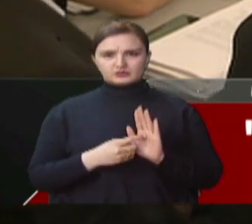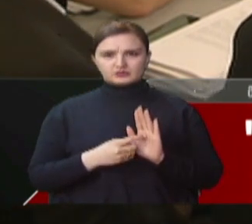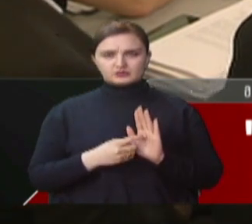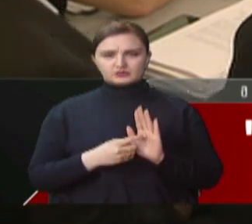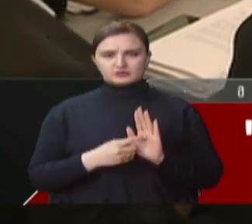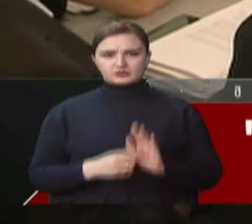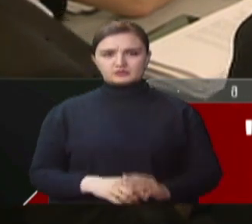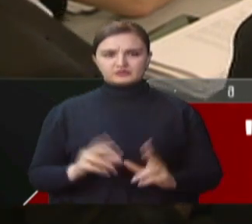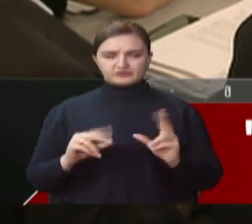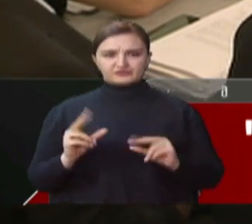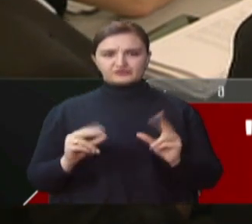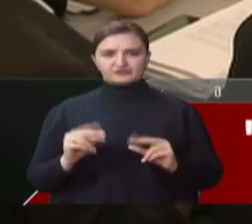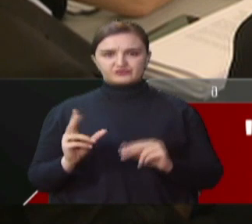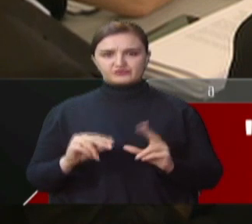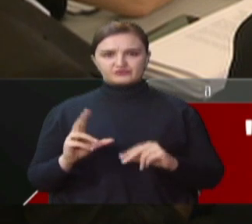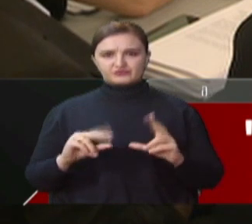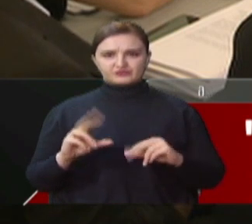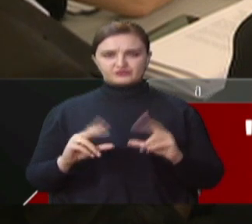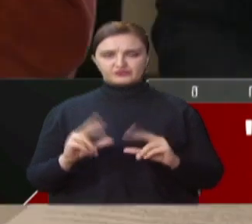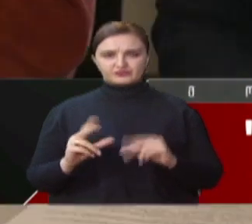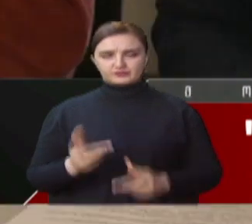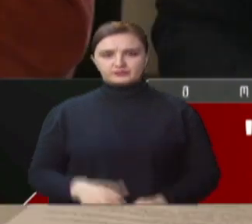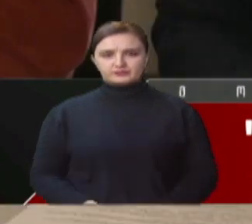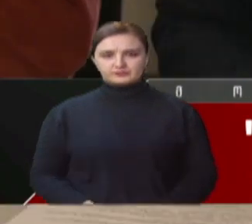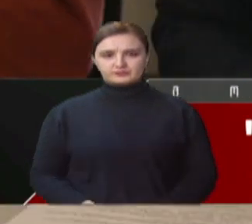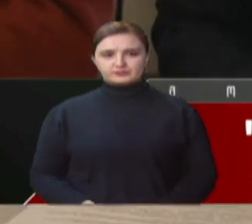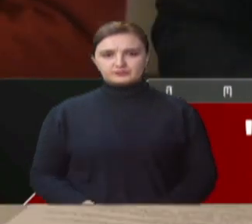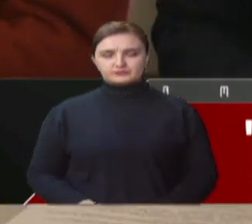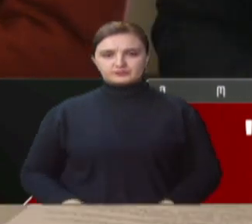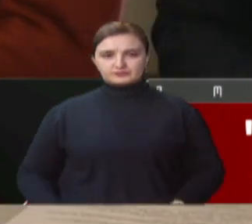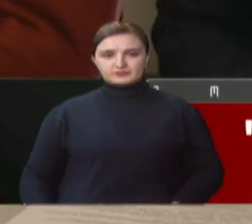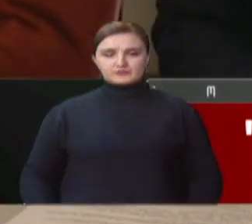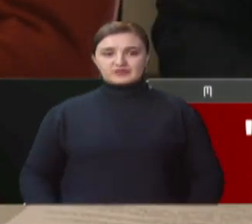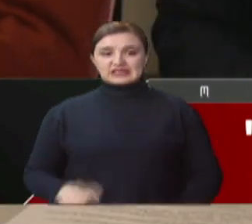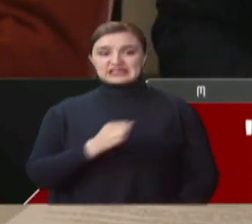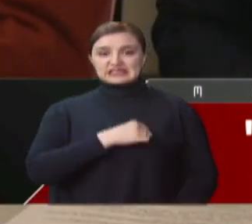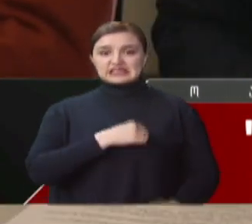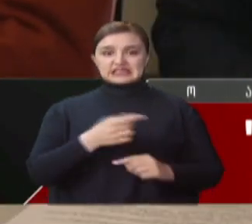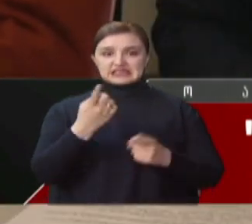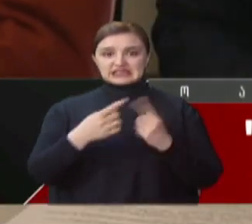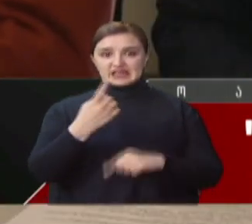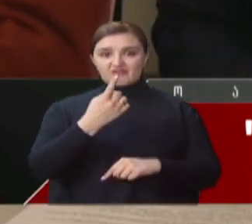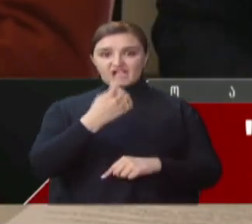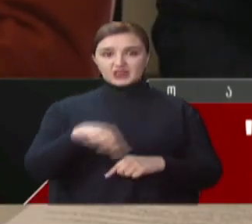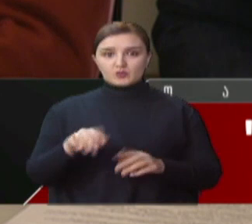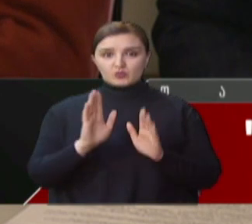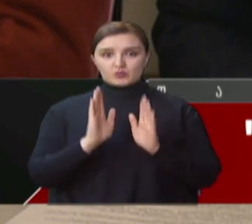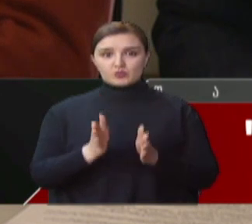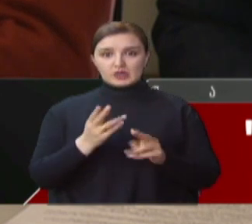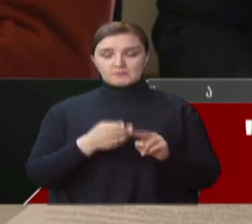რეგულაციების ადამიანის თავისუფლება. რეგულაციების ეს თქვენ თვით ეს. სავალდებულო გაწევა დაბრუნდება, de facto დაბრუნდება, იმიტომ რომ